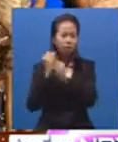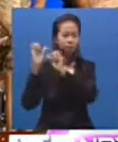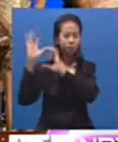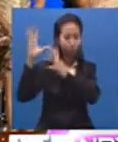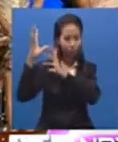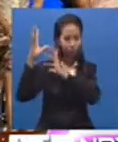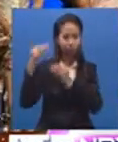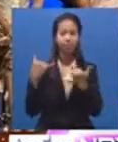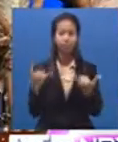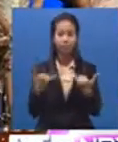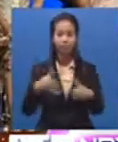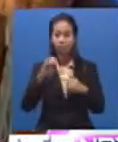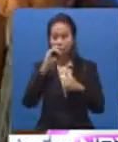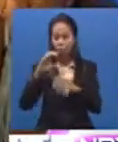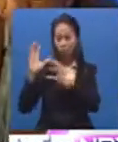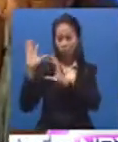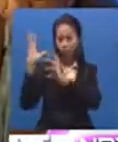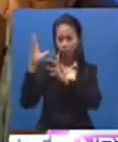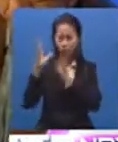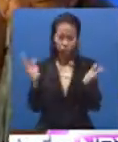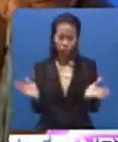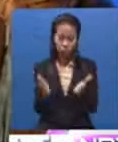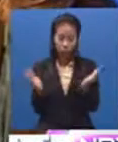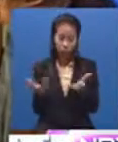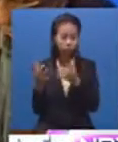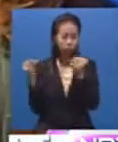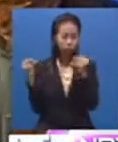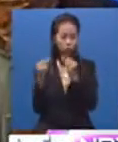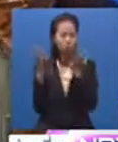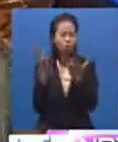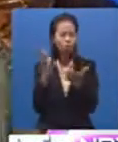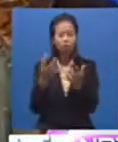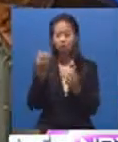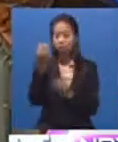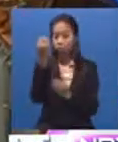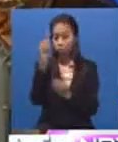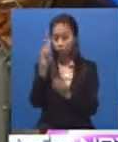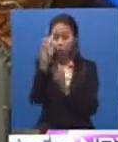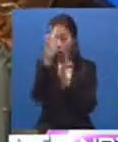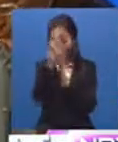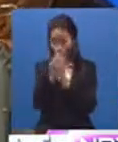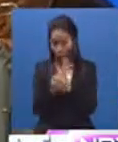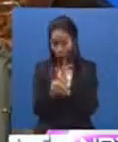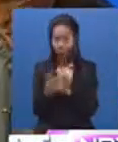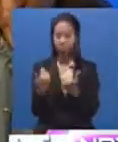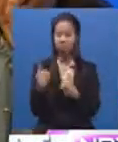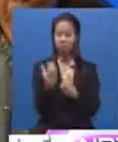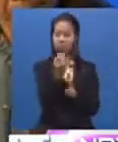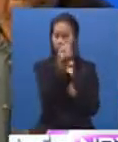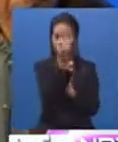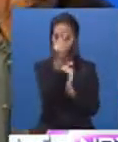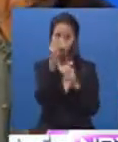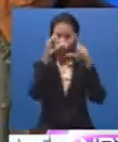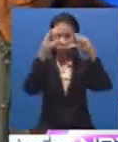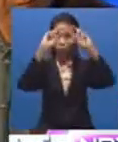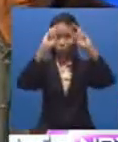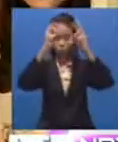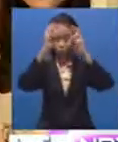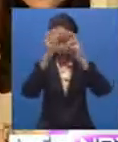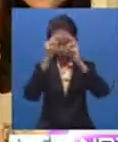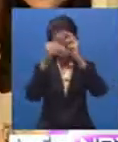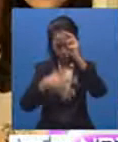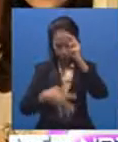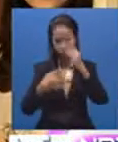เปิดตัวภาพยนตร์สั้นส่งเสริมความดีค่านิยมหลัก 12ประการผ่าน 12เรื่อง 12ผู้กำกับที่มีชื่อ